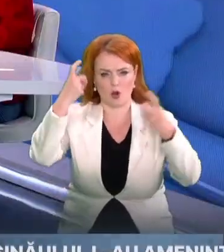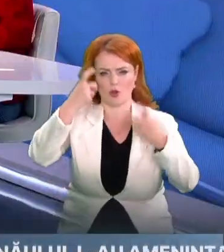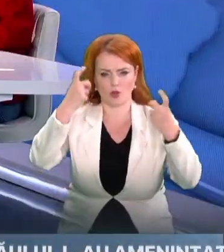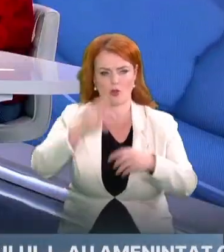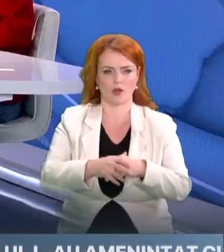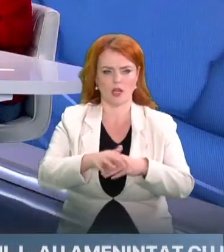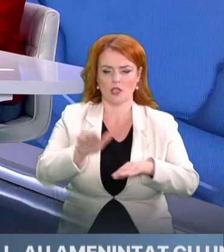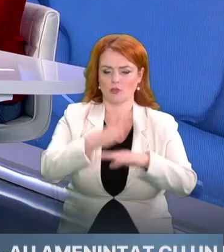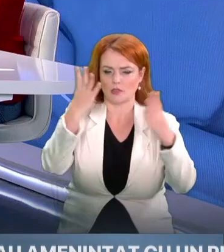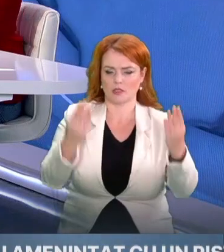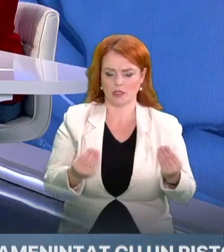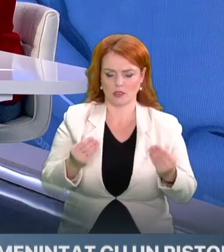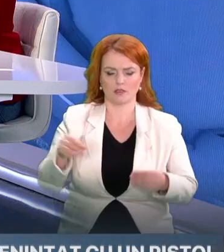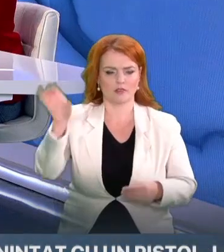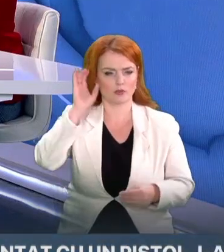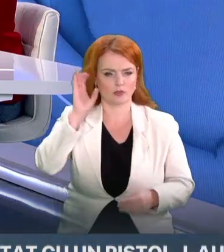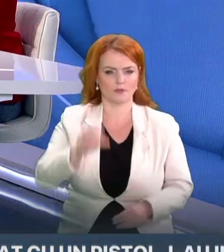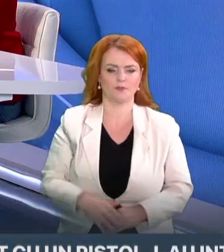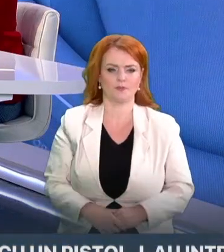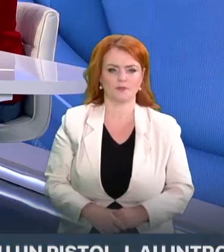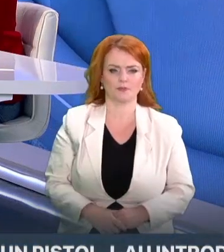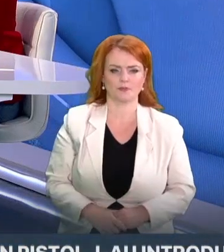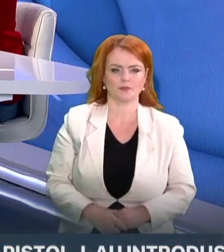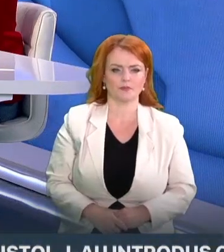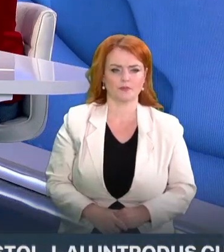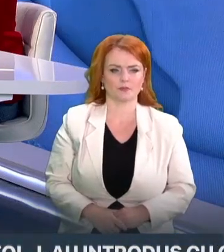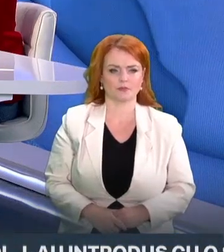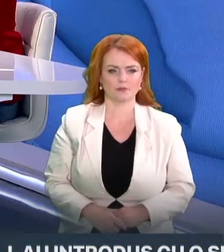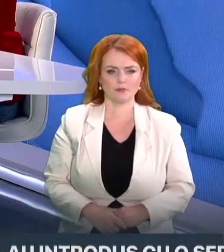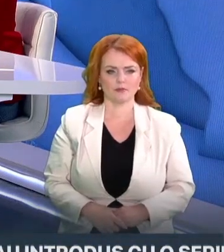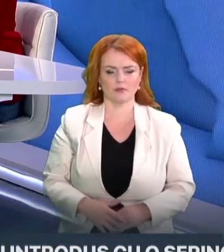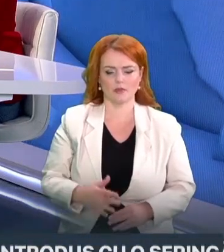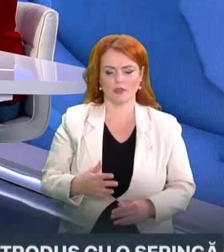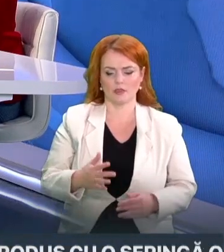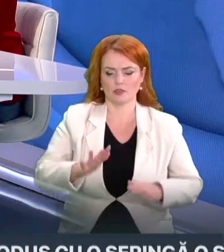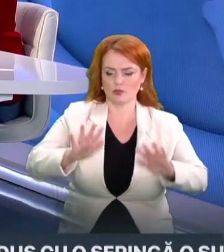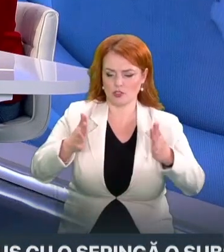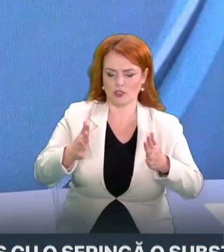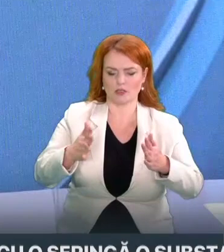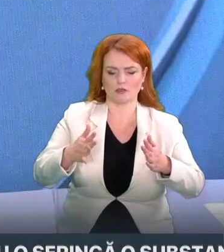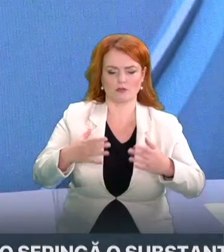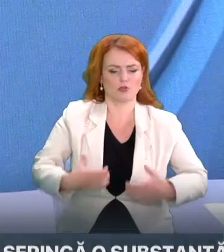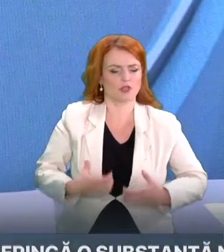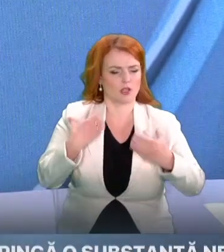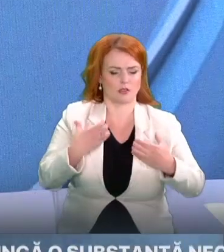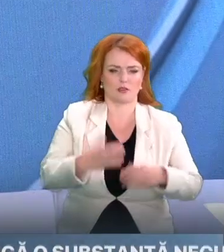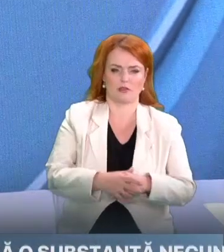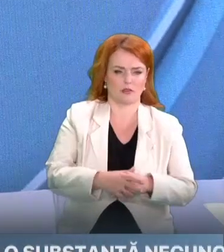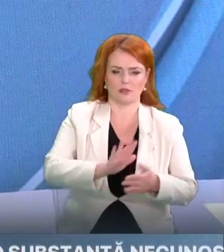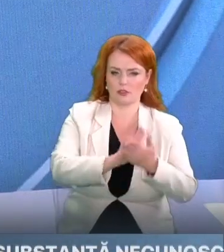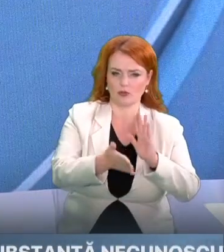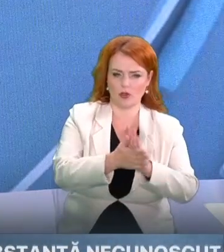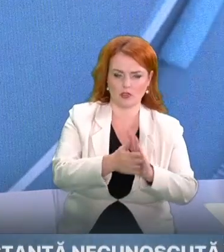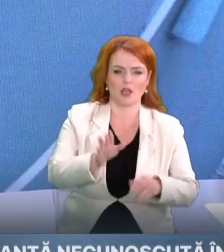Cebătar, bună ziua! Bună ziua! Așadar, avem acest caz cutremurător. O fetiță de 4 ani a fost